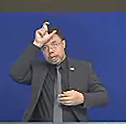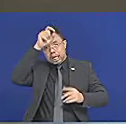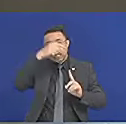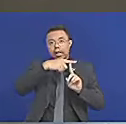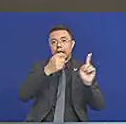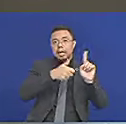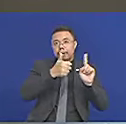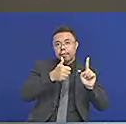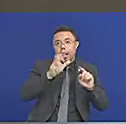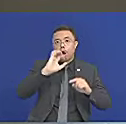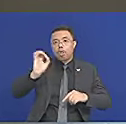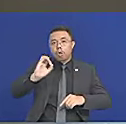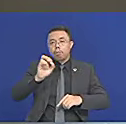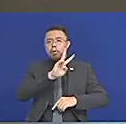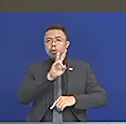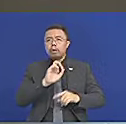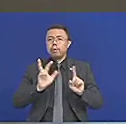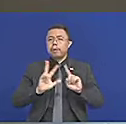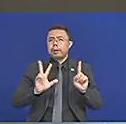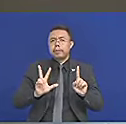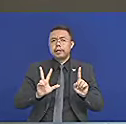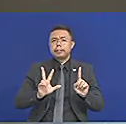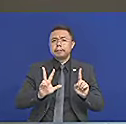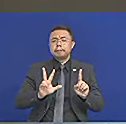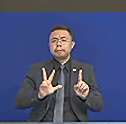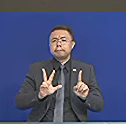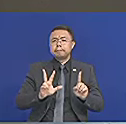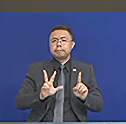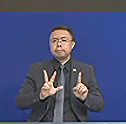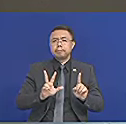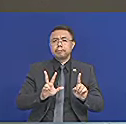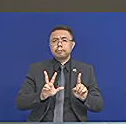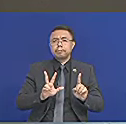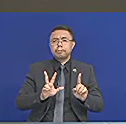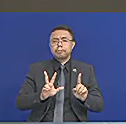Tanggal 16 Oktober 2018,